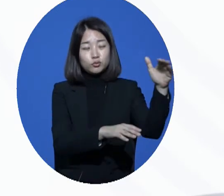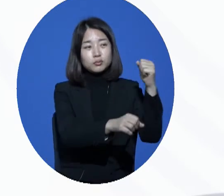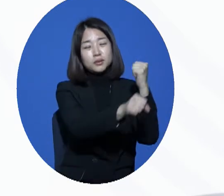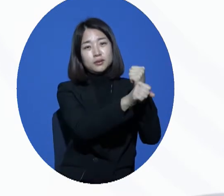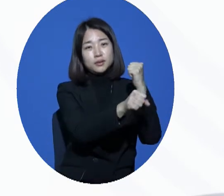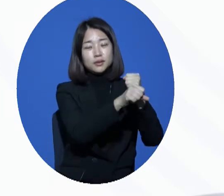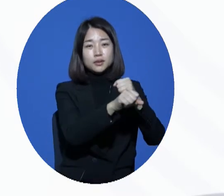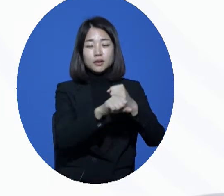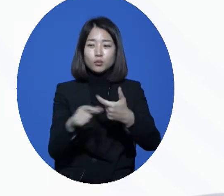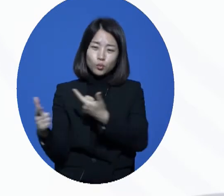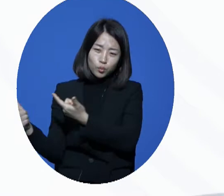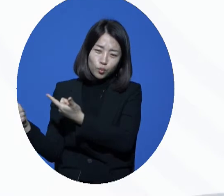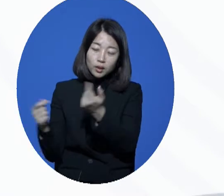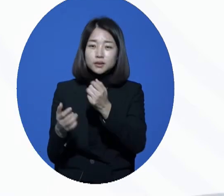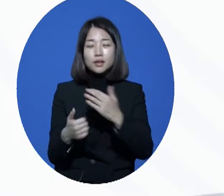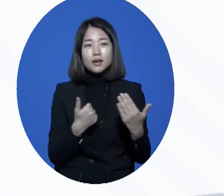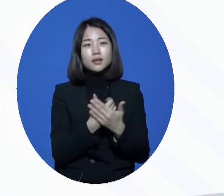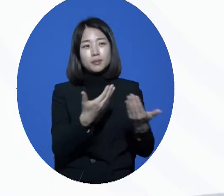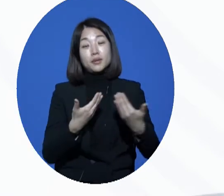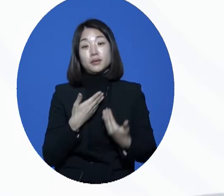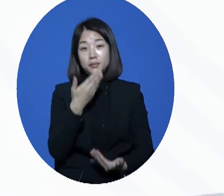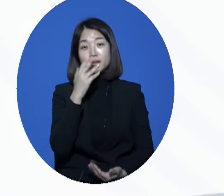더 보편적일 거라고 생각을 하고 있습니다.